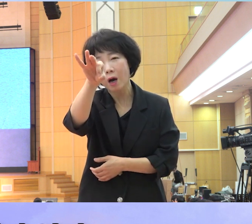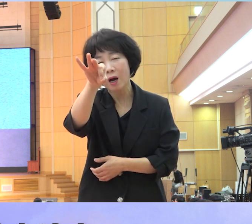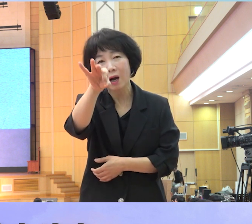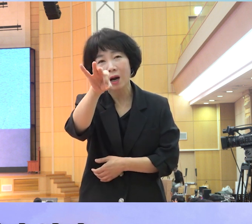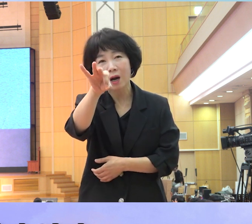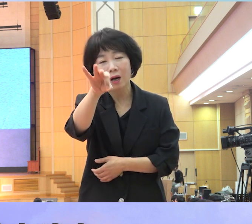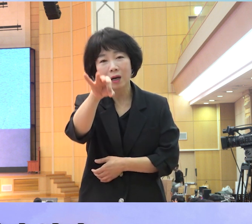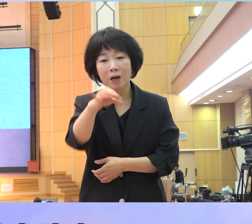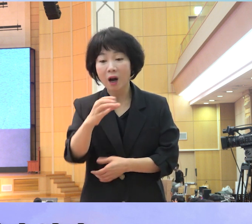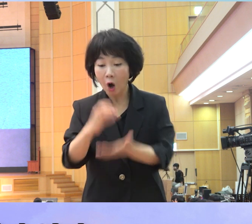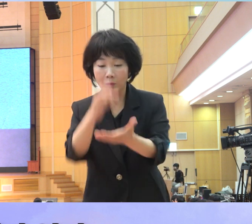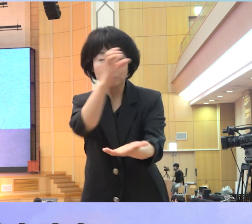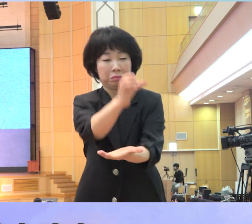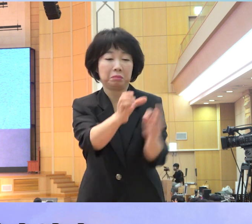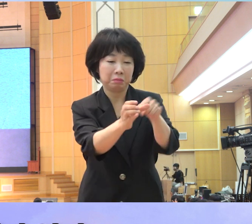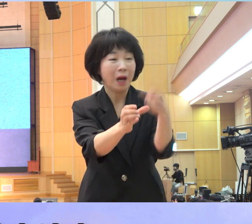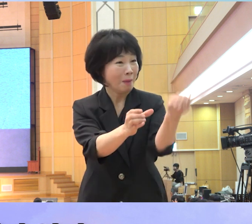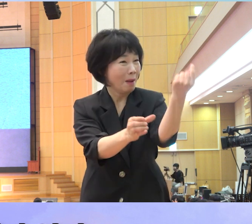손은 거기에 미리.